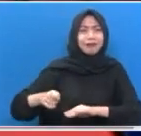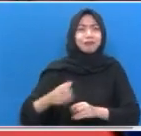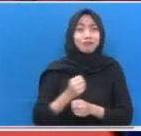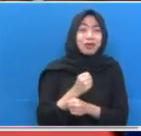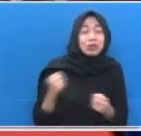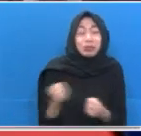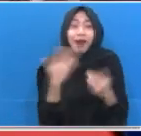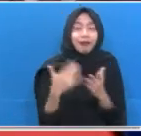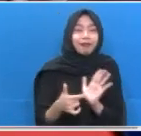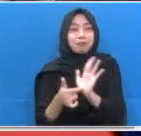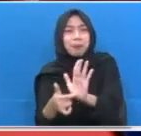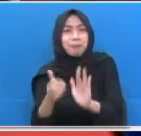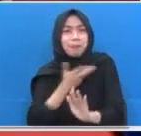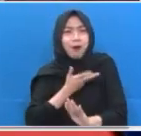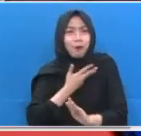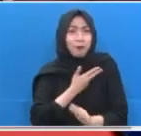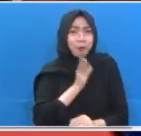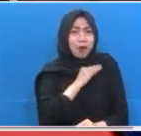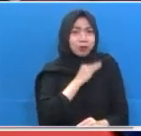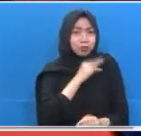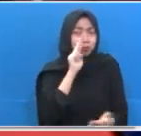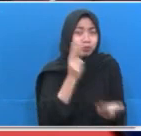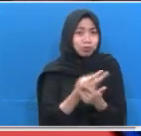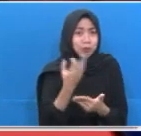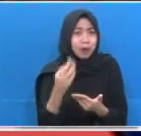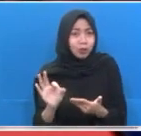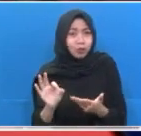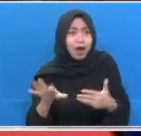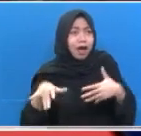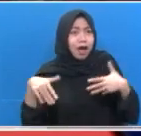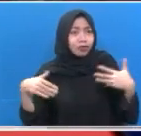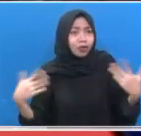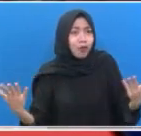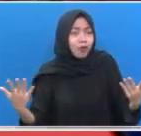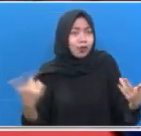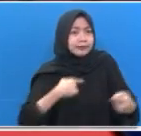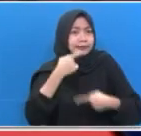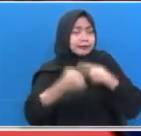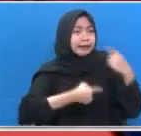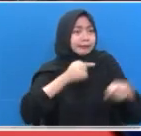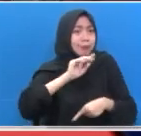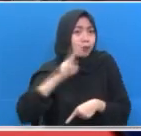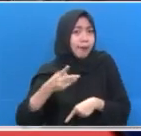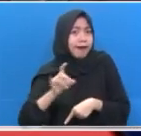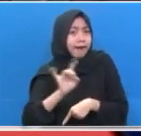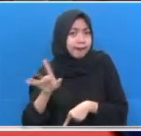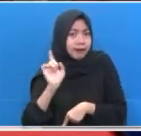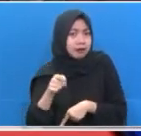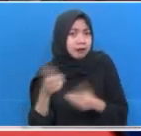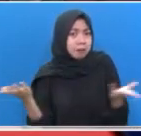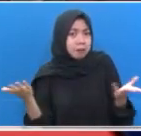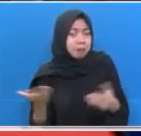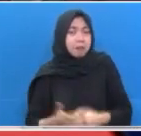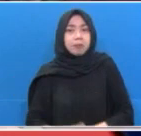persidangan nanti Apakah fakta baru atau sesuatu yang terkait dengan perubahan teknologi yang sudah disampaikan oleh klien